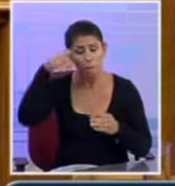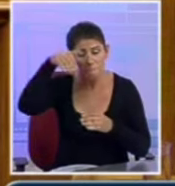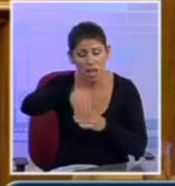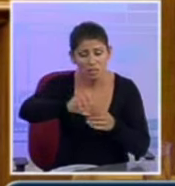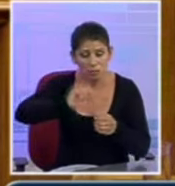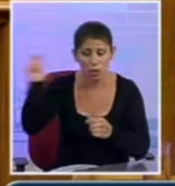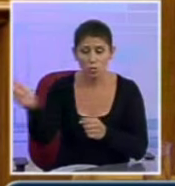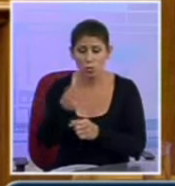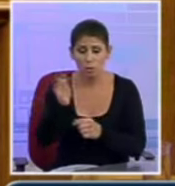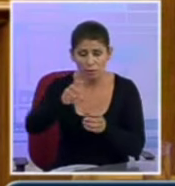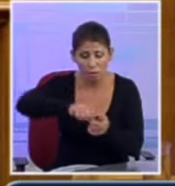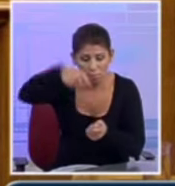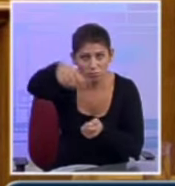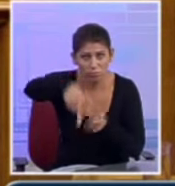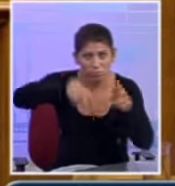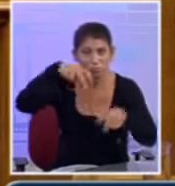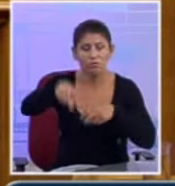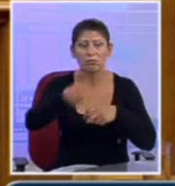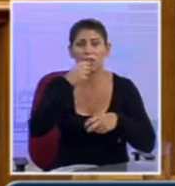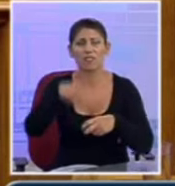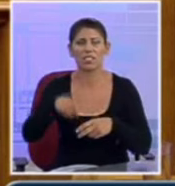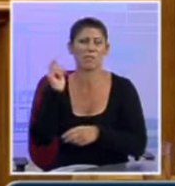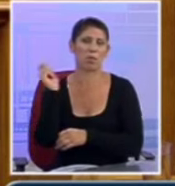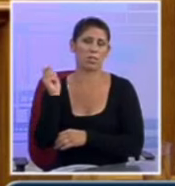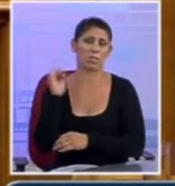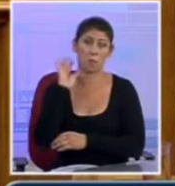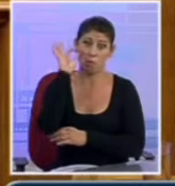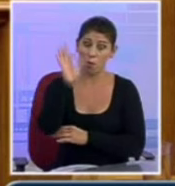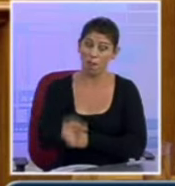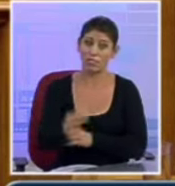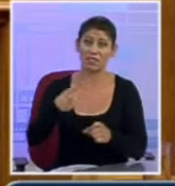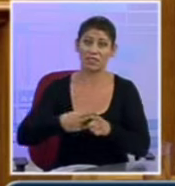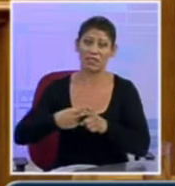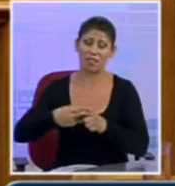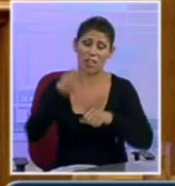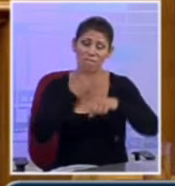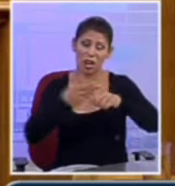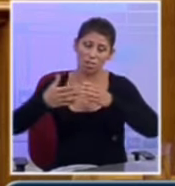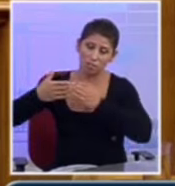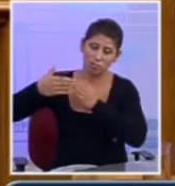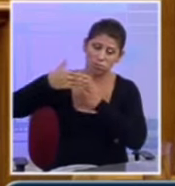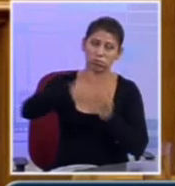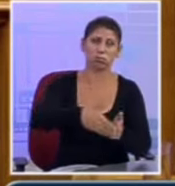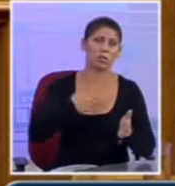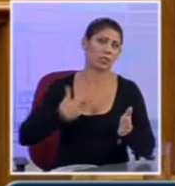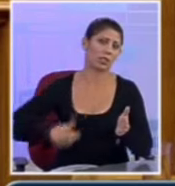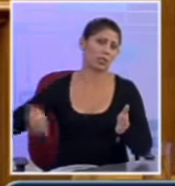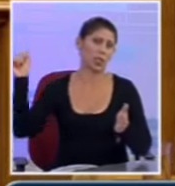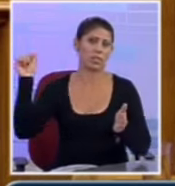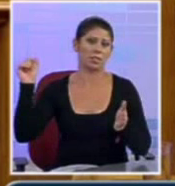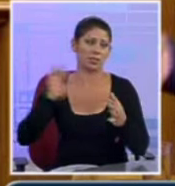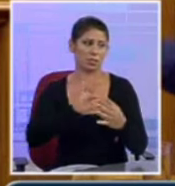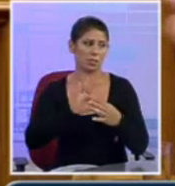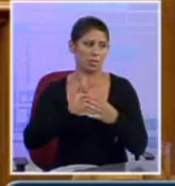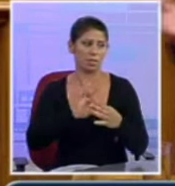τα σκουπίδια. Με αυτές τις πολιτικές οι οποίες οδήγησαν τη χώρα στα βράχια ήταν η άρνησή μου για